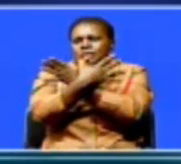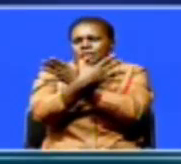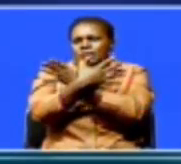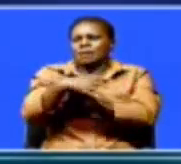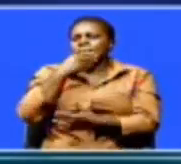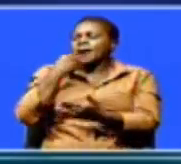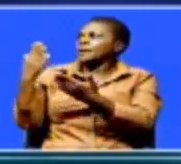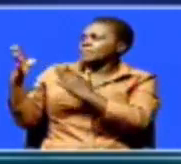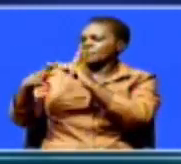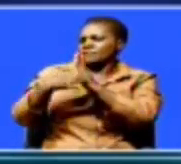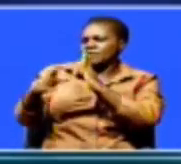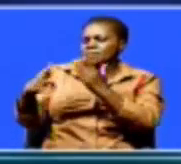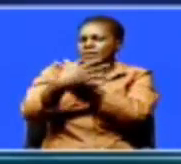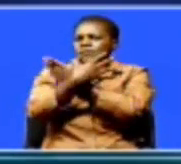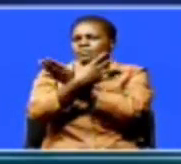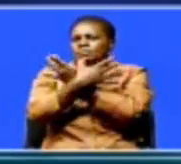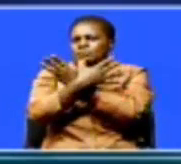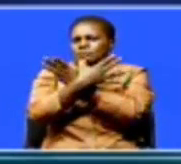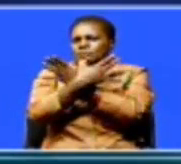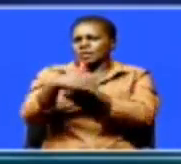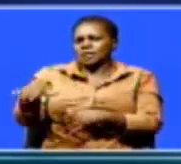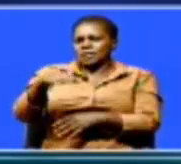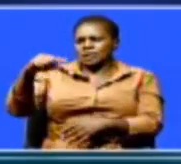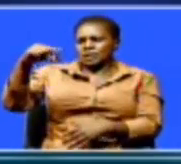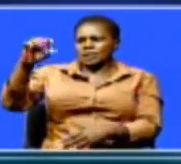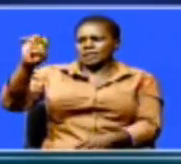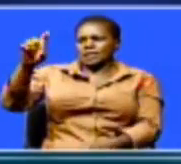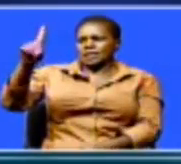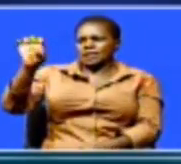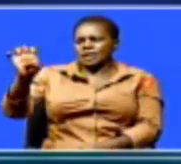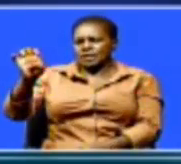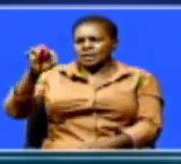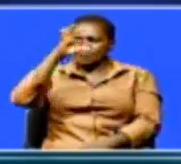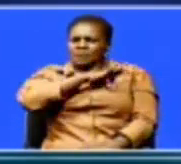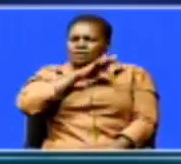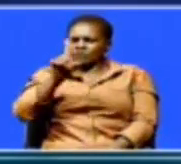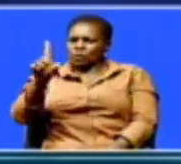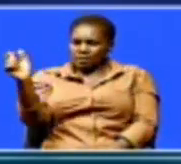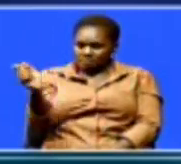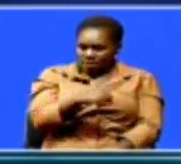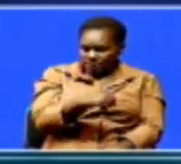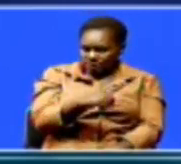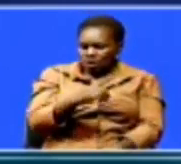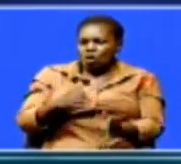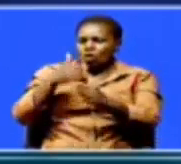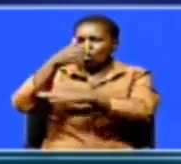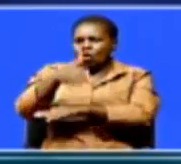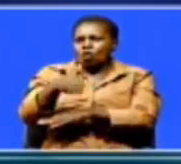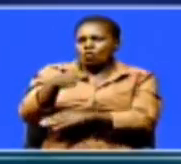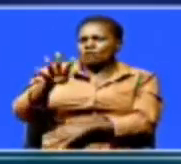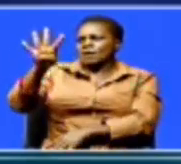ni mkulima mashuhuri wa vipepeo katika eneo la Gede. Mapato yake kwa mwezi mzuri huwa ni zaidi ya